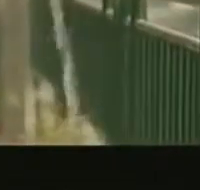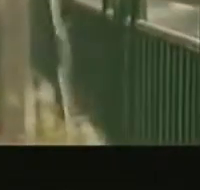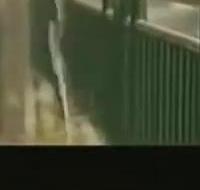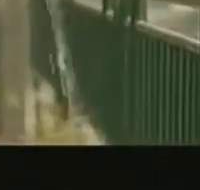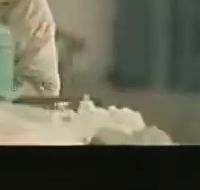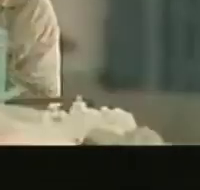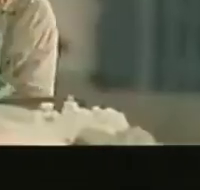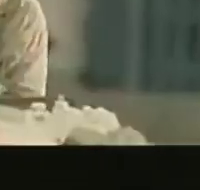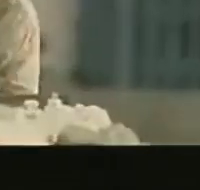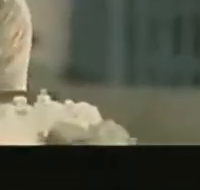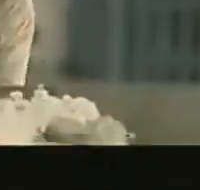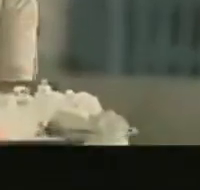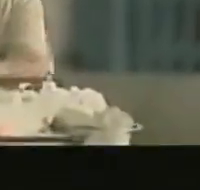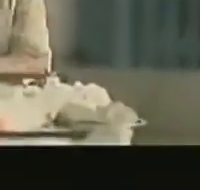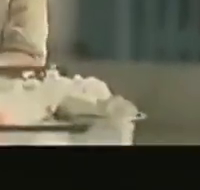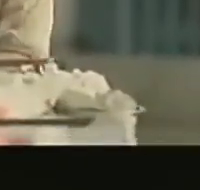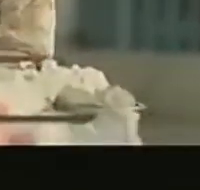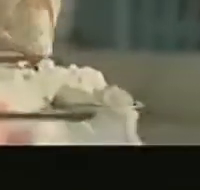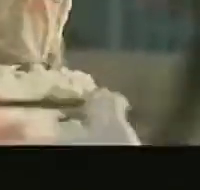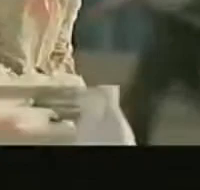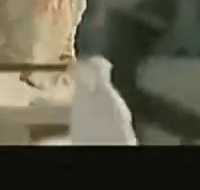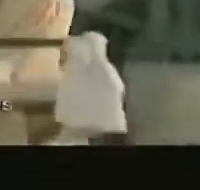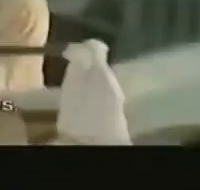ไม่มีใครรู้จัก